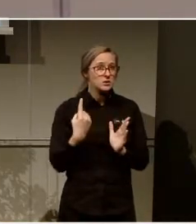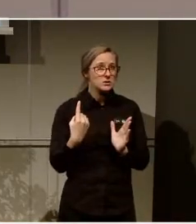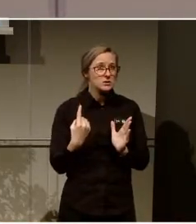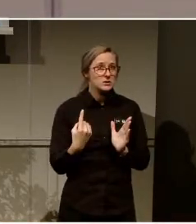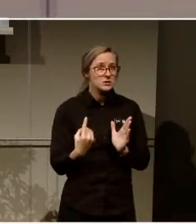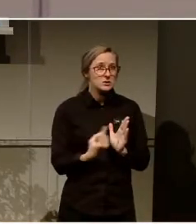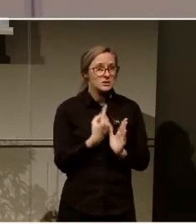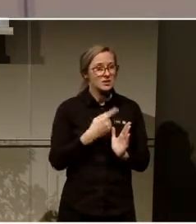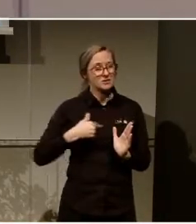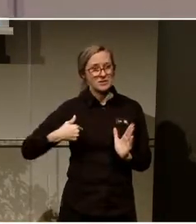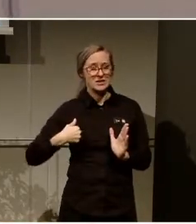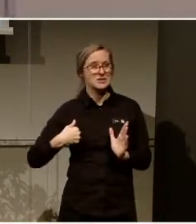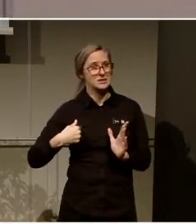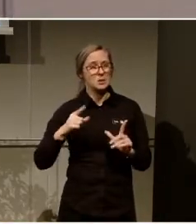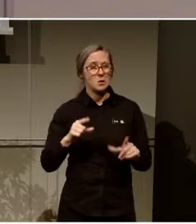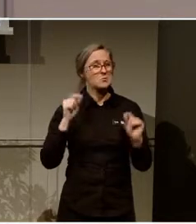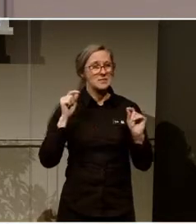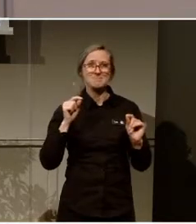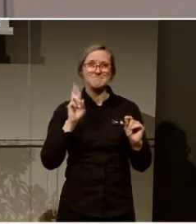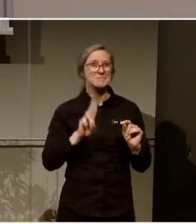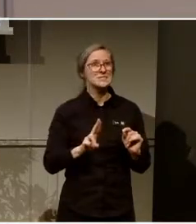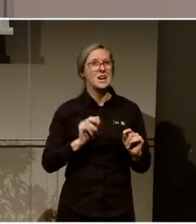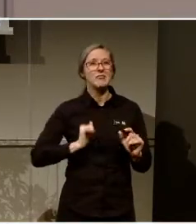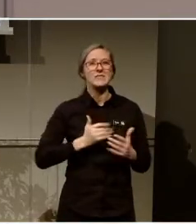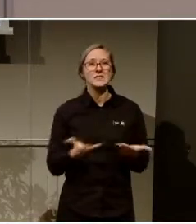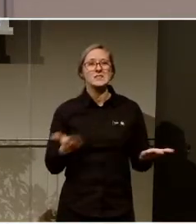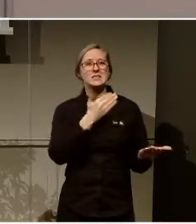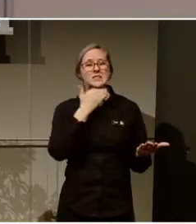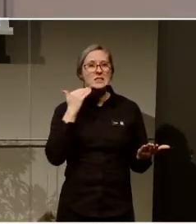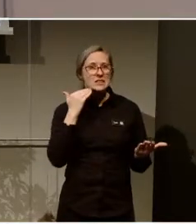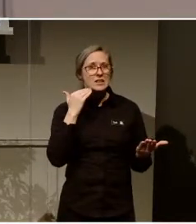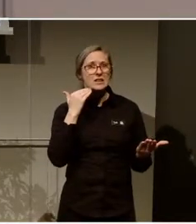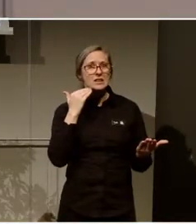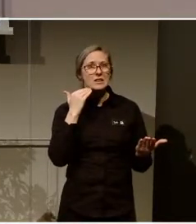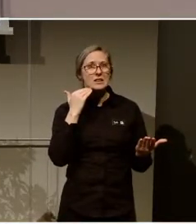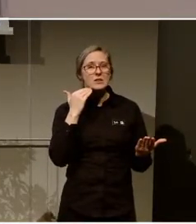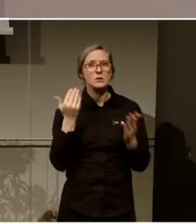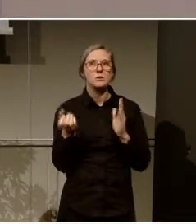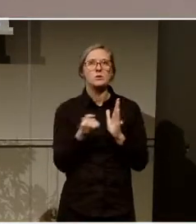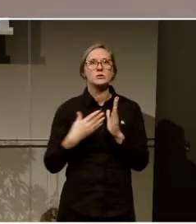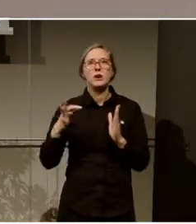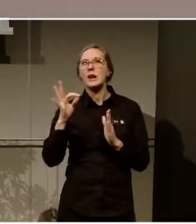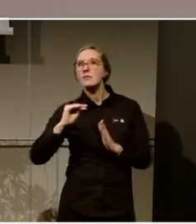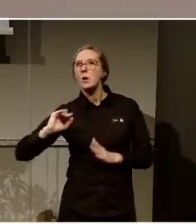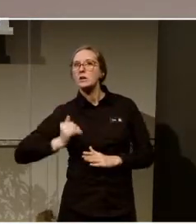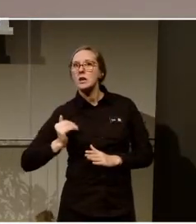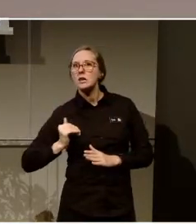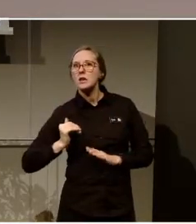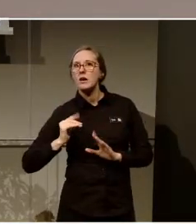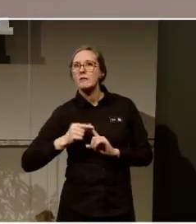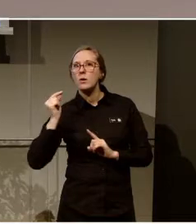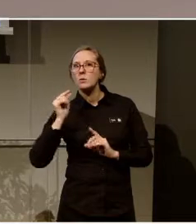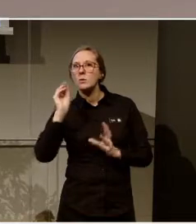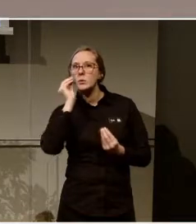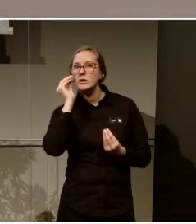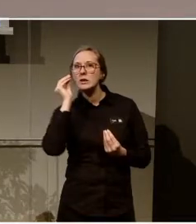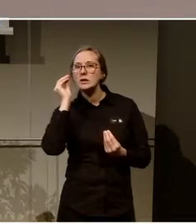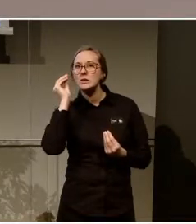konstaterar vi, det gör vi inte när vi kan säga att så få tjejer väljer att utbilda sig